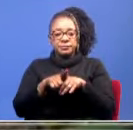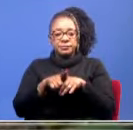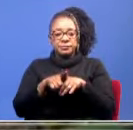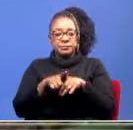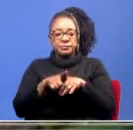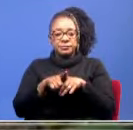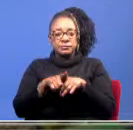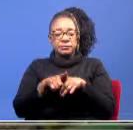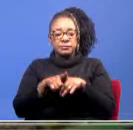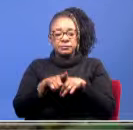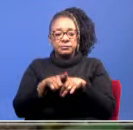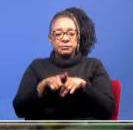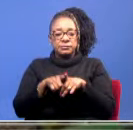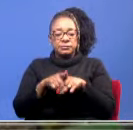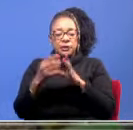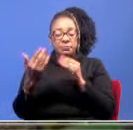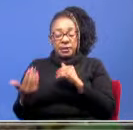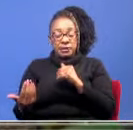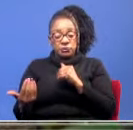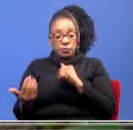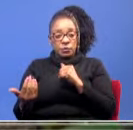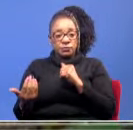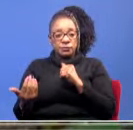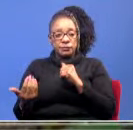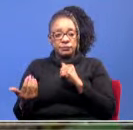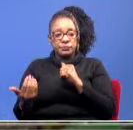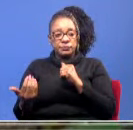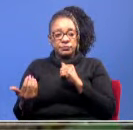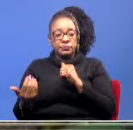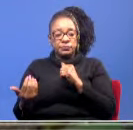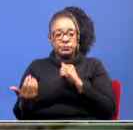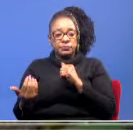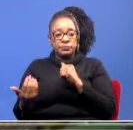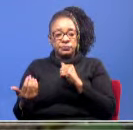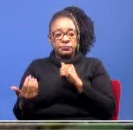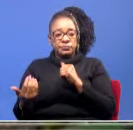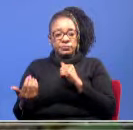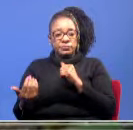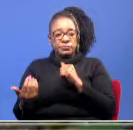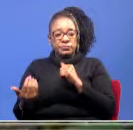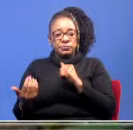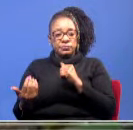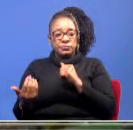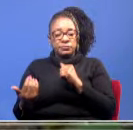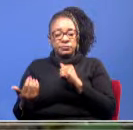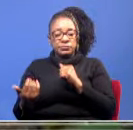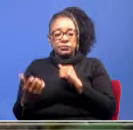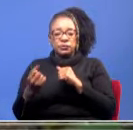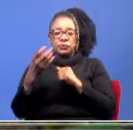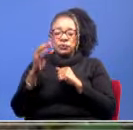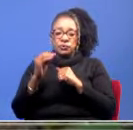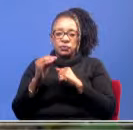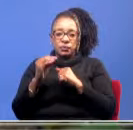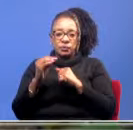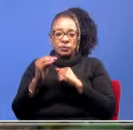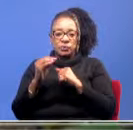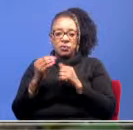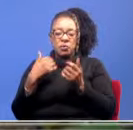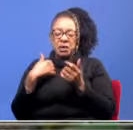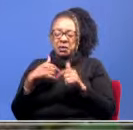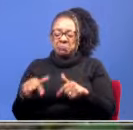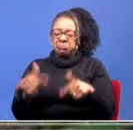brother angu mdogo. Tukateta hiyo siku. Basi tuliteta na neno dogo tu